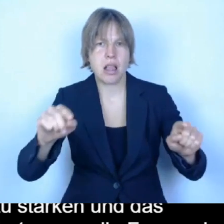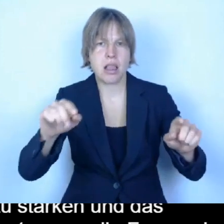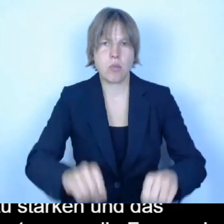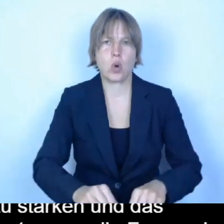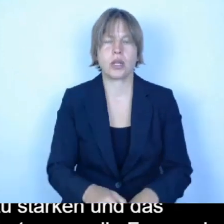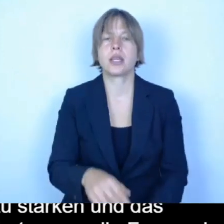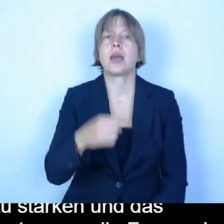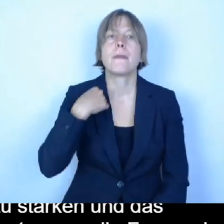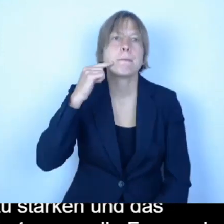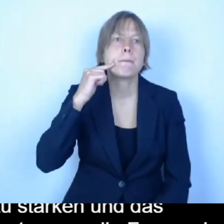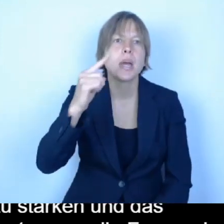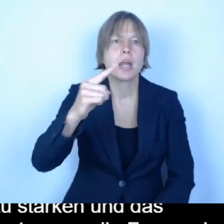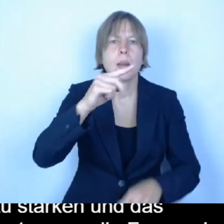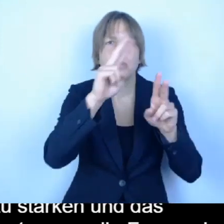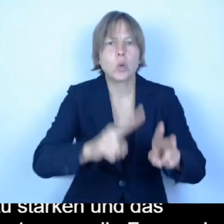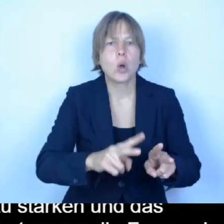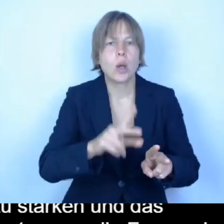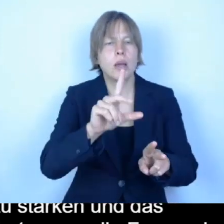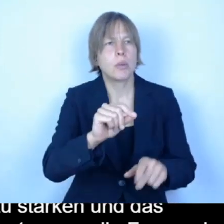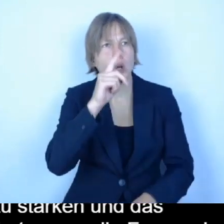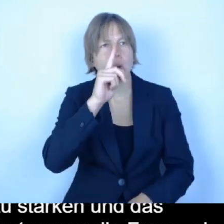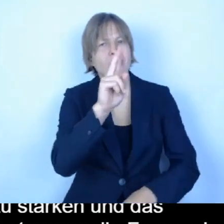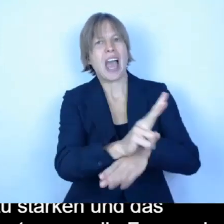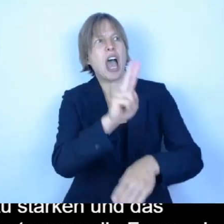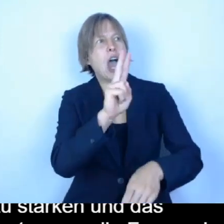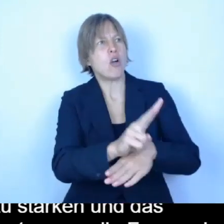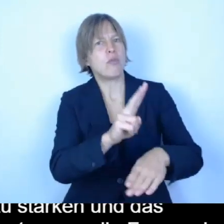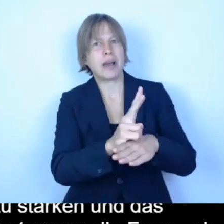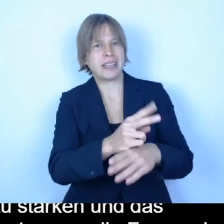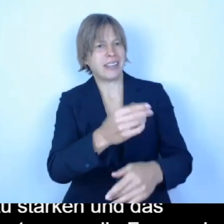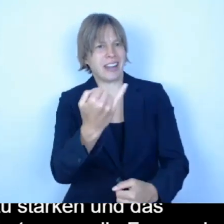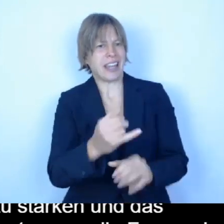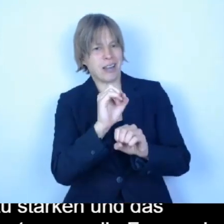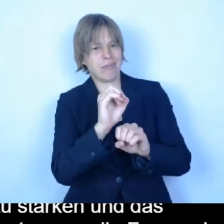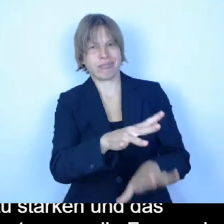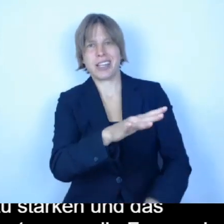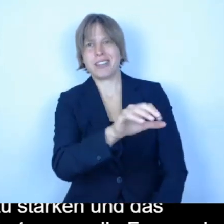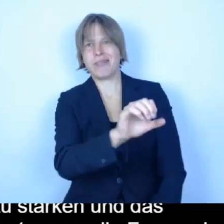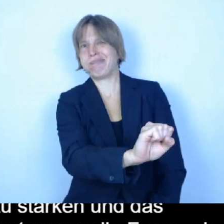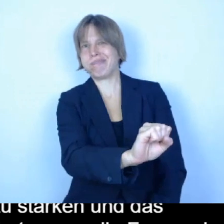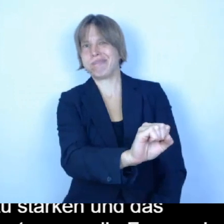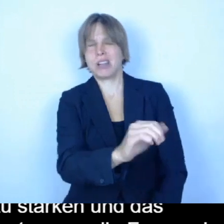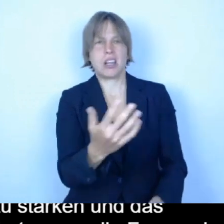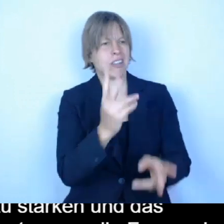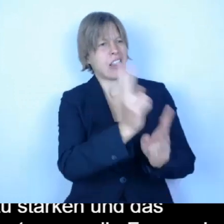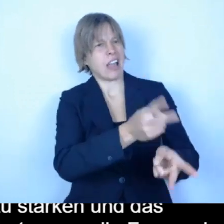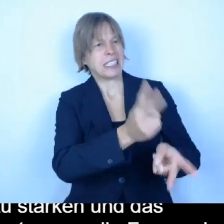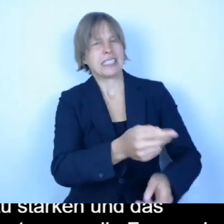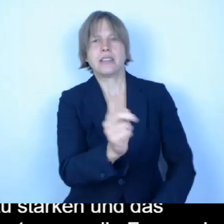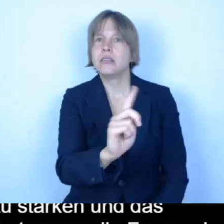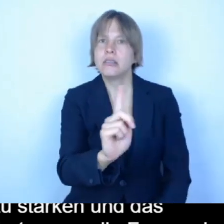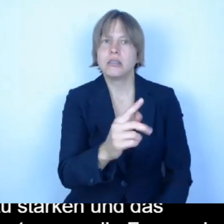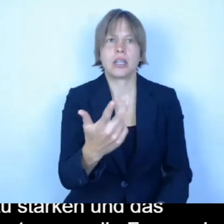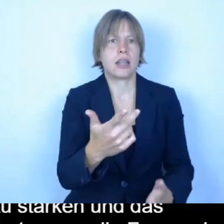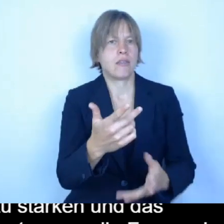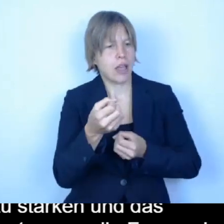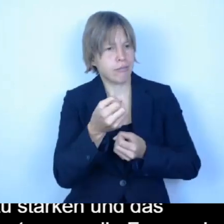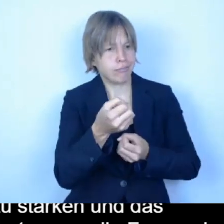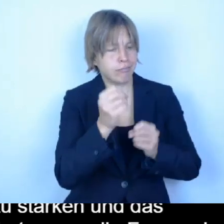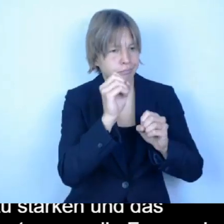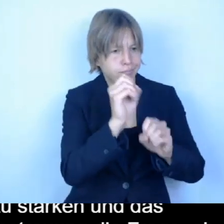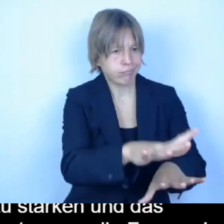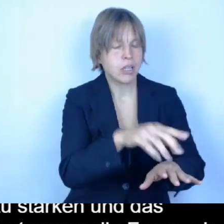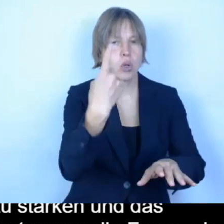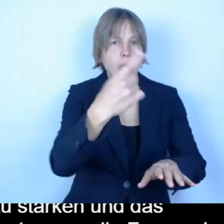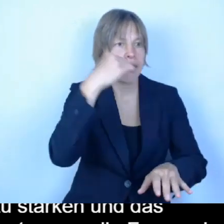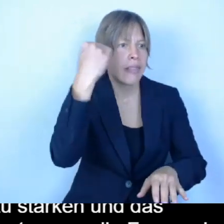dabei mitmachen, dass wir das stärken können. Und wir haben jetzt die ganzen Mittel, die für Digitalisierung Schule ist, die liegen ja schon länger, auch die bayerischen Mittel da. Die müssen jetzt